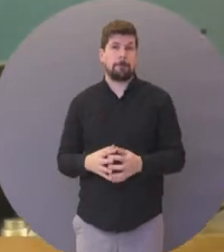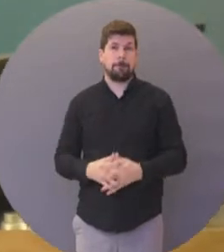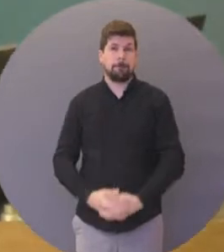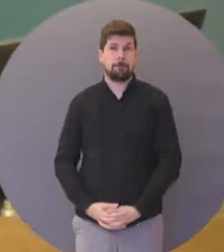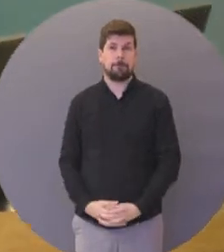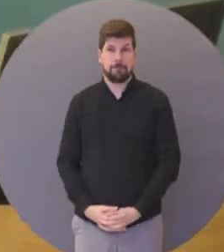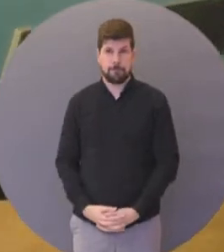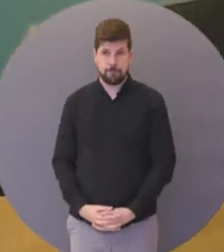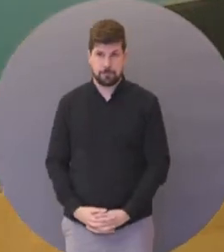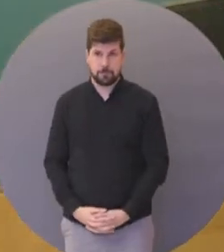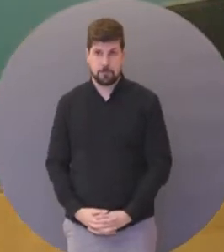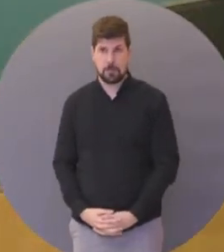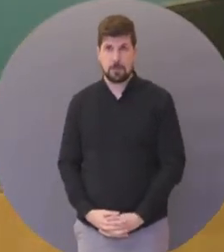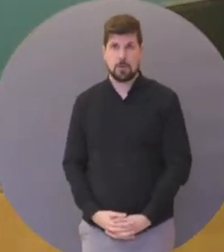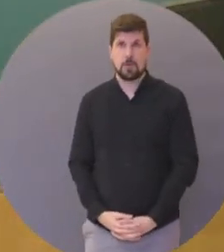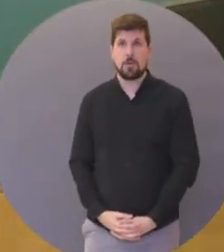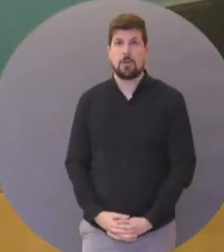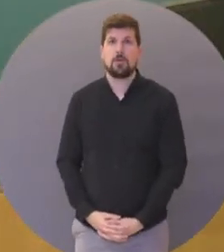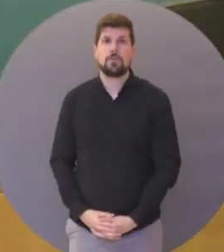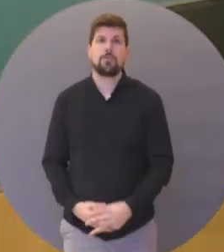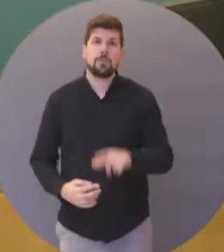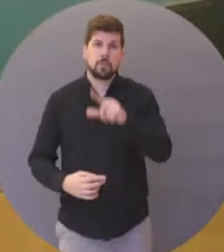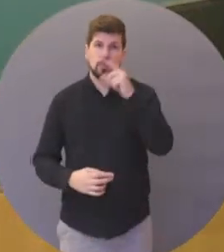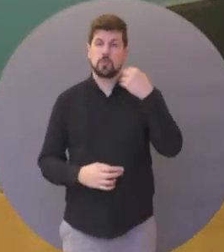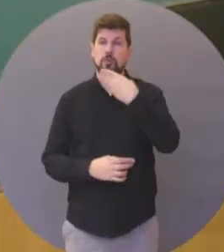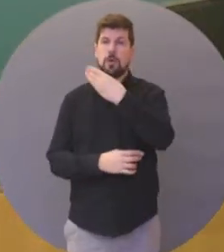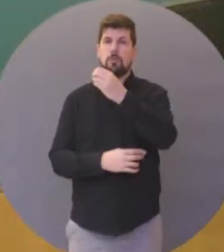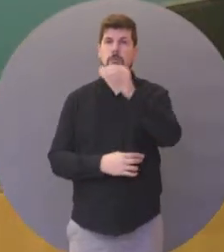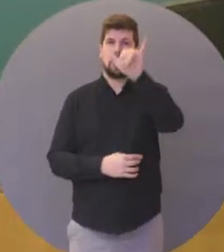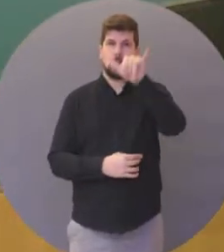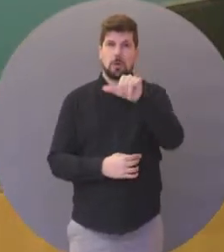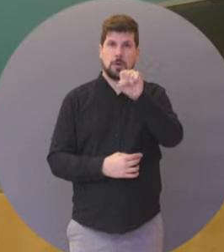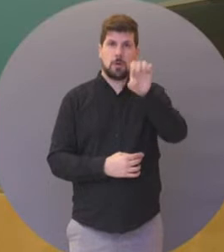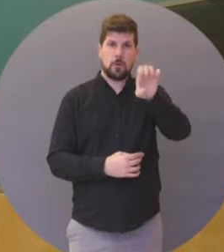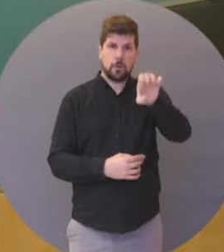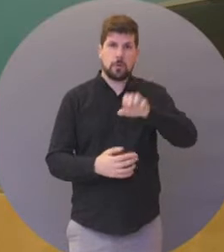oui alors c'est Monsieur Moïse vous avez la parole